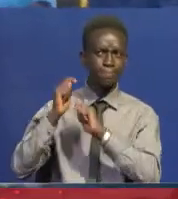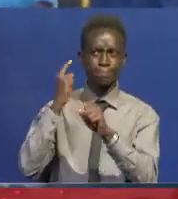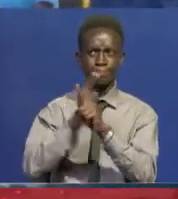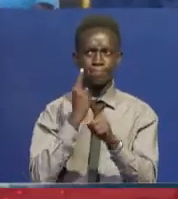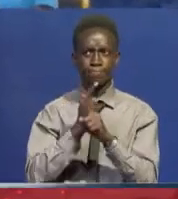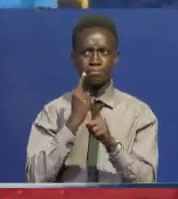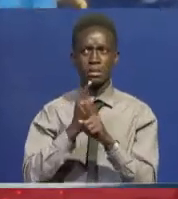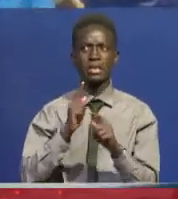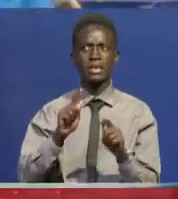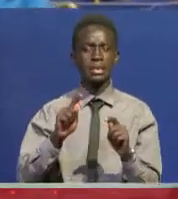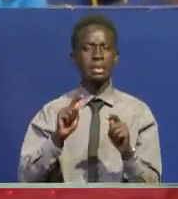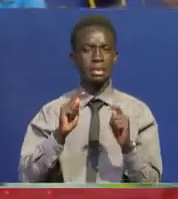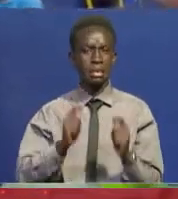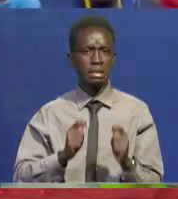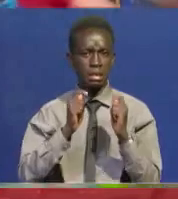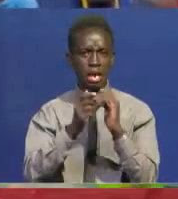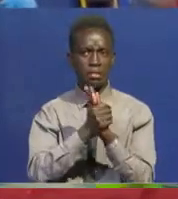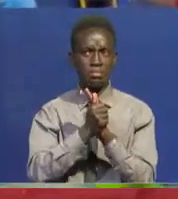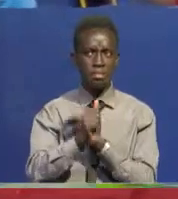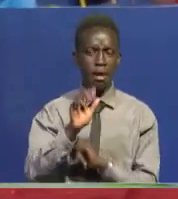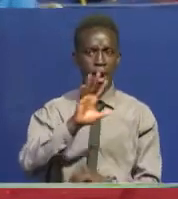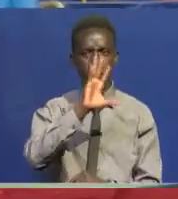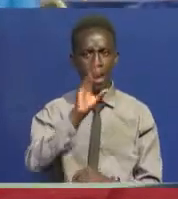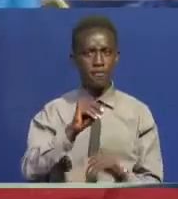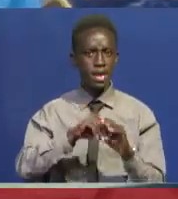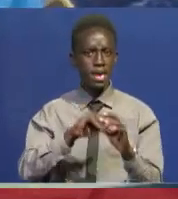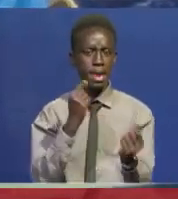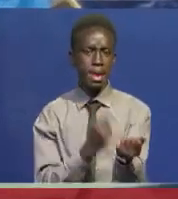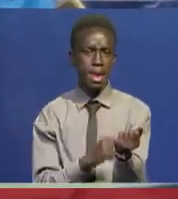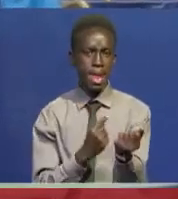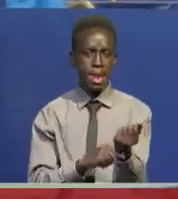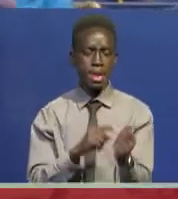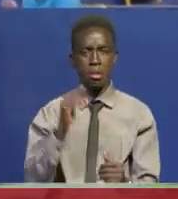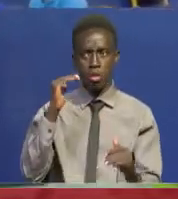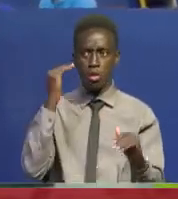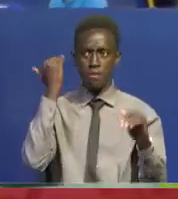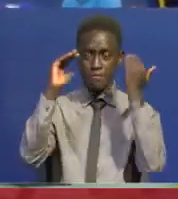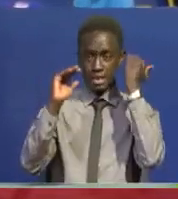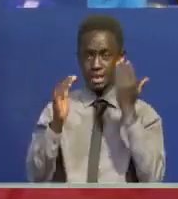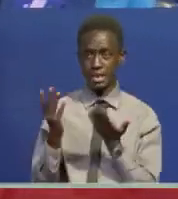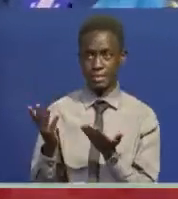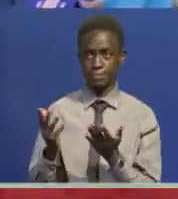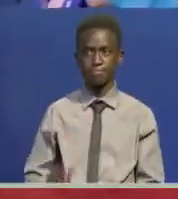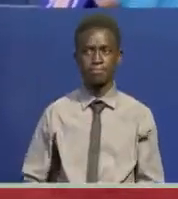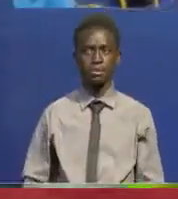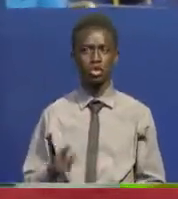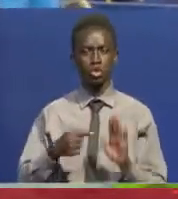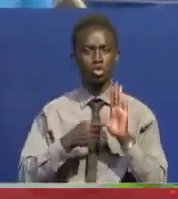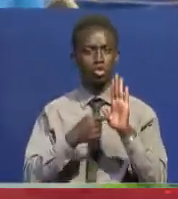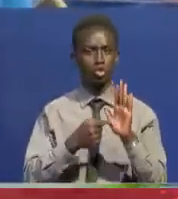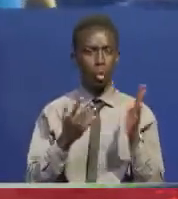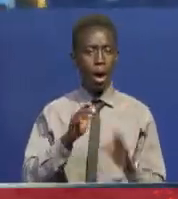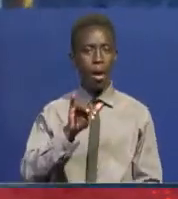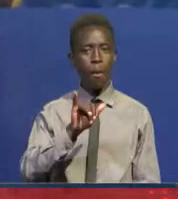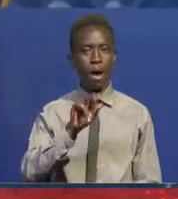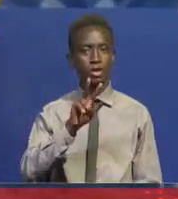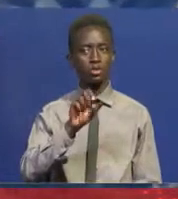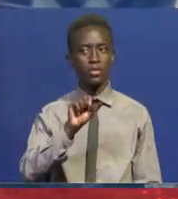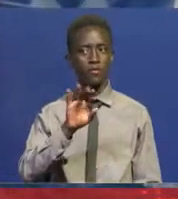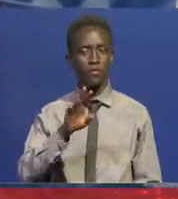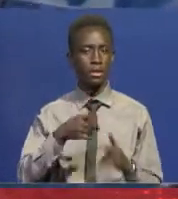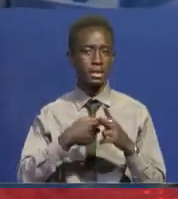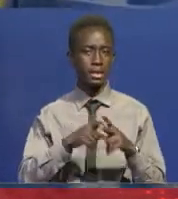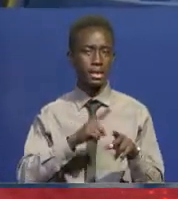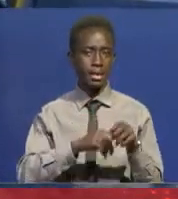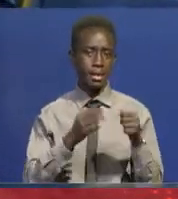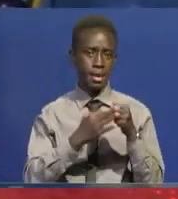vya michezo barani Afrika katika uwanja wa chuo kikuu cha Ghana. Sherehe hizo za ufunguzi zitaonyeshwa mbashara kwenye runinga ya Y254 kuanzia saa 2:30